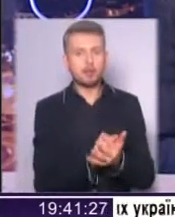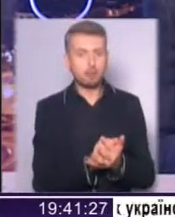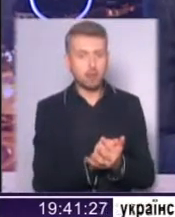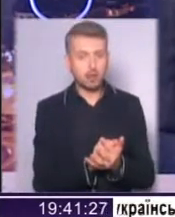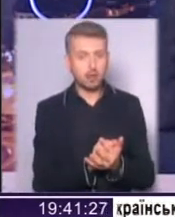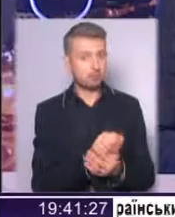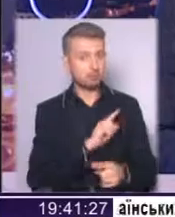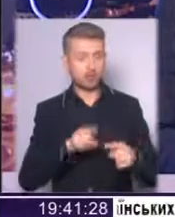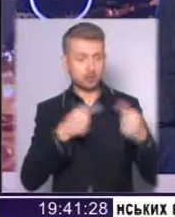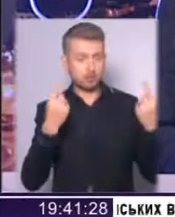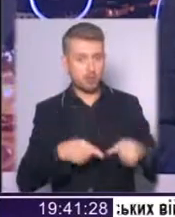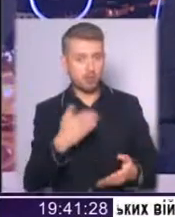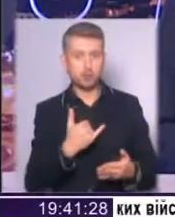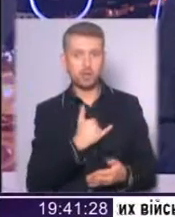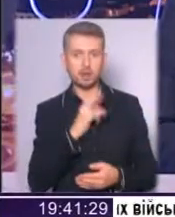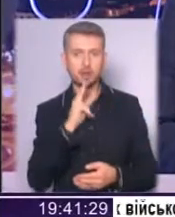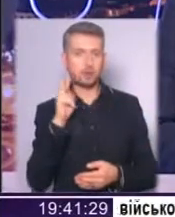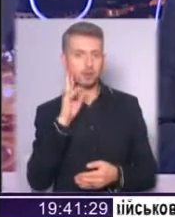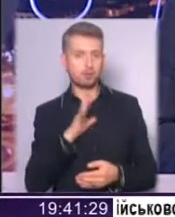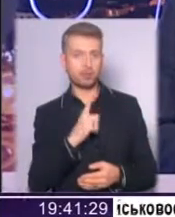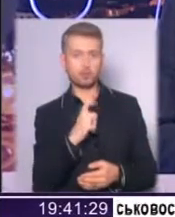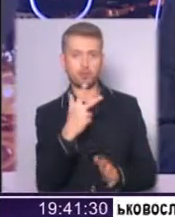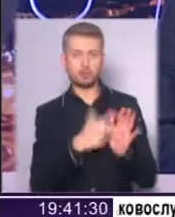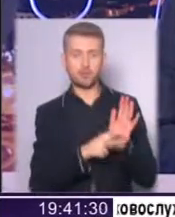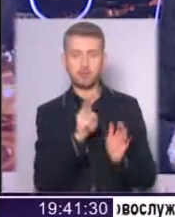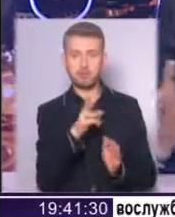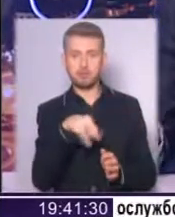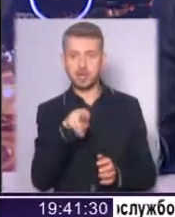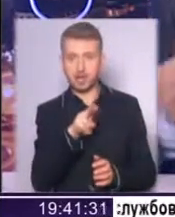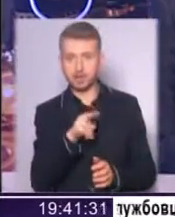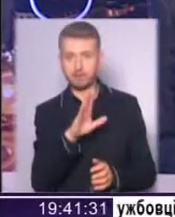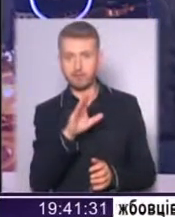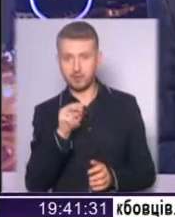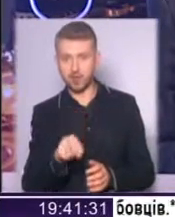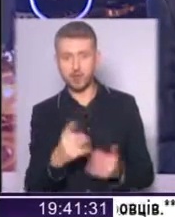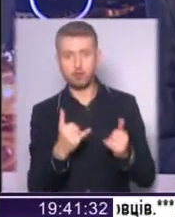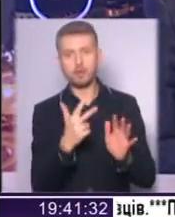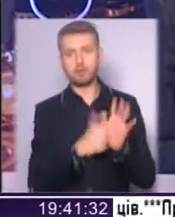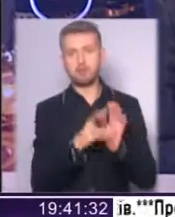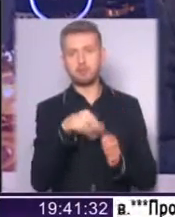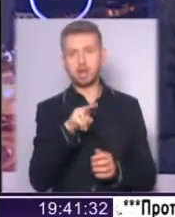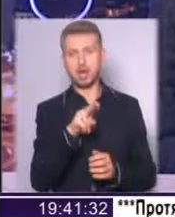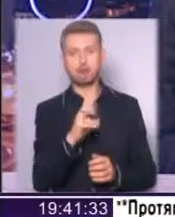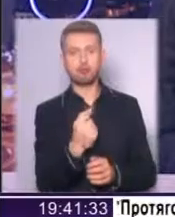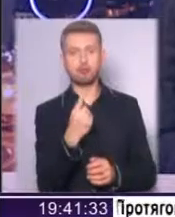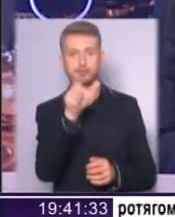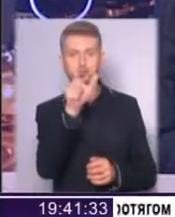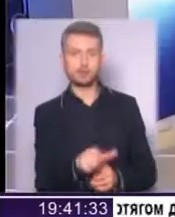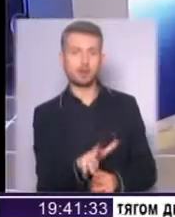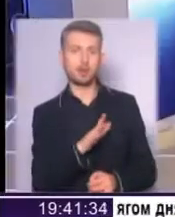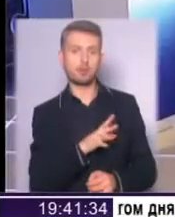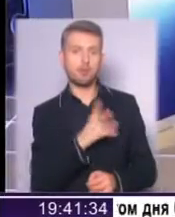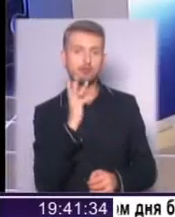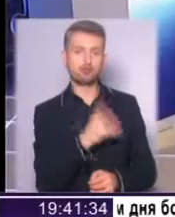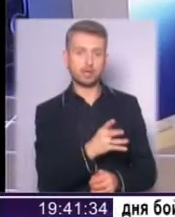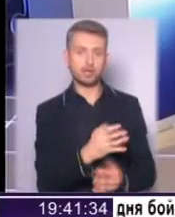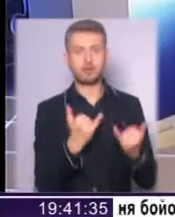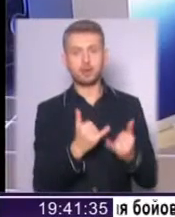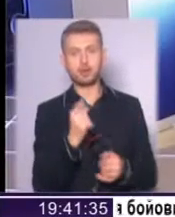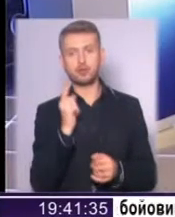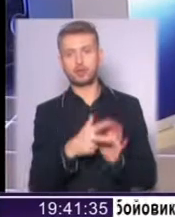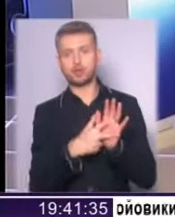закривається. На 22% в рік у нас впало виробництво на промисловість. Тобто ми сьогодні побили темпи падіння ВВП. І Україна